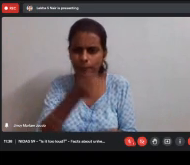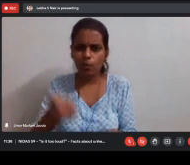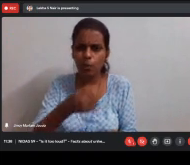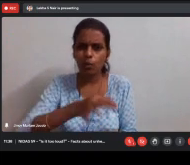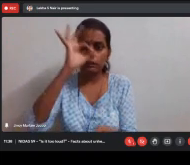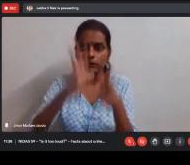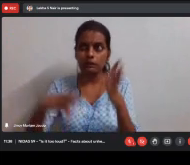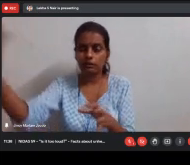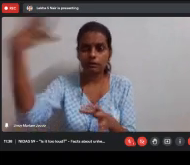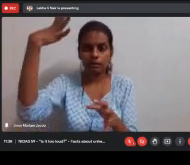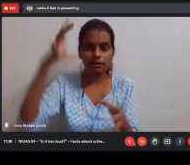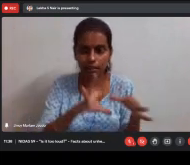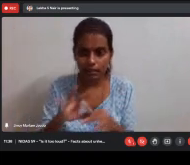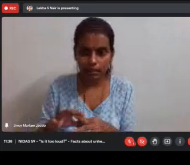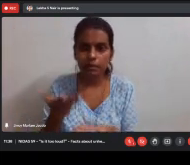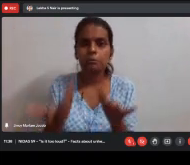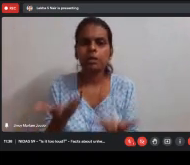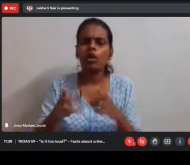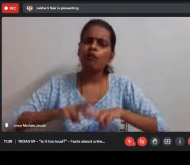കോൺസേർട്ടുകൾ, ലൗഡ് റോസ് കോൺസേർട്ട്